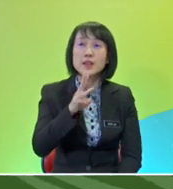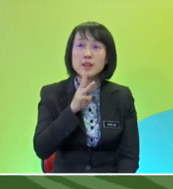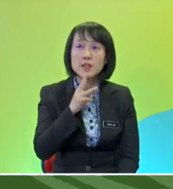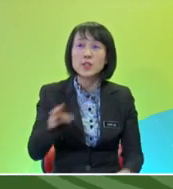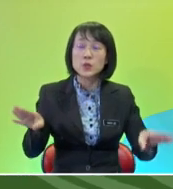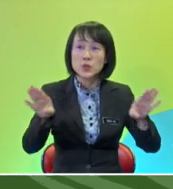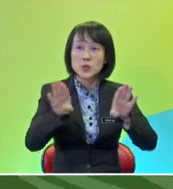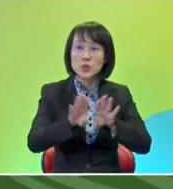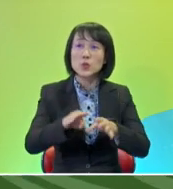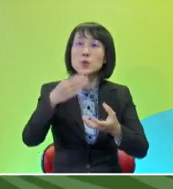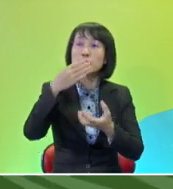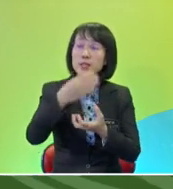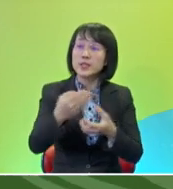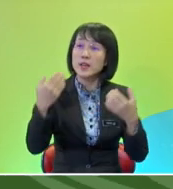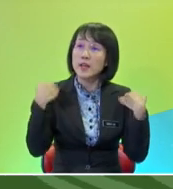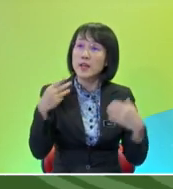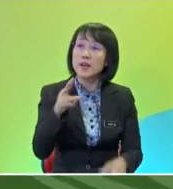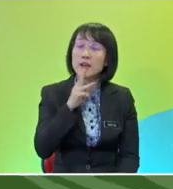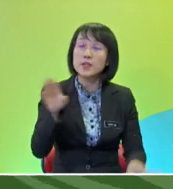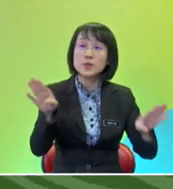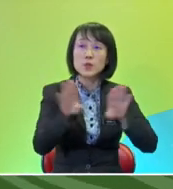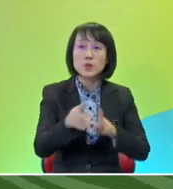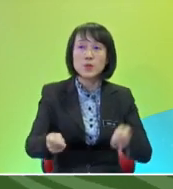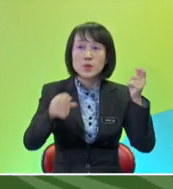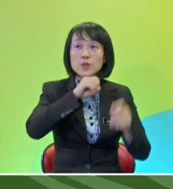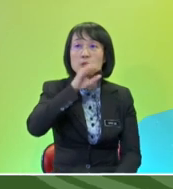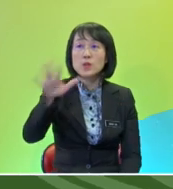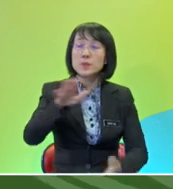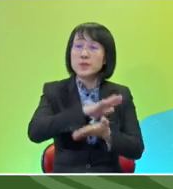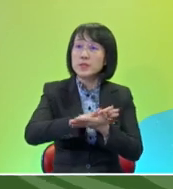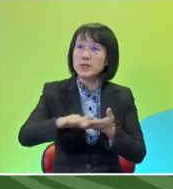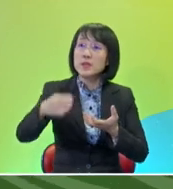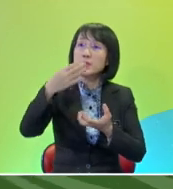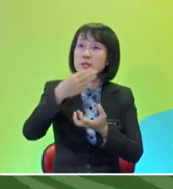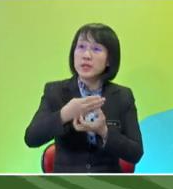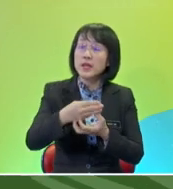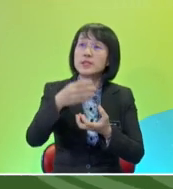yang mengandungi air, tutup tong sampah, bersihkan bekas tampungan air.